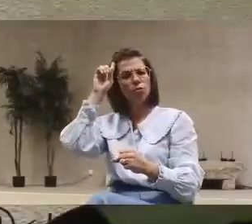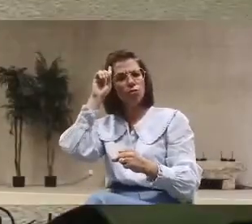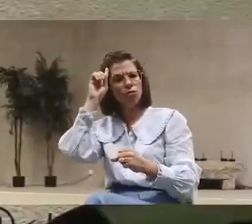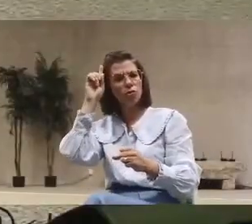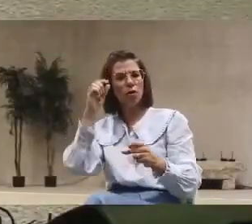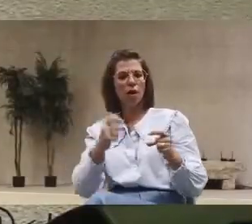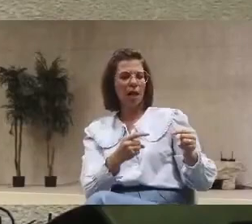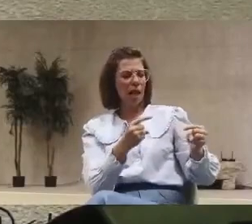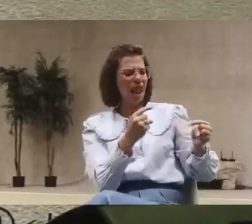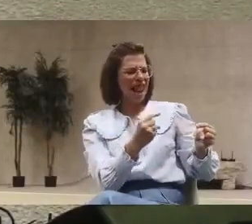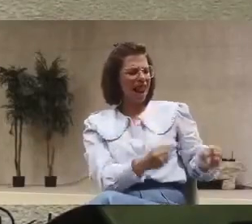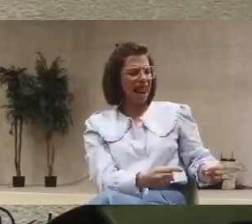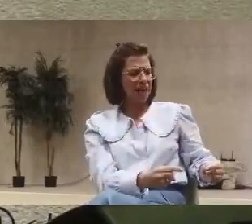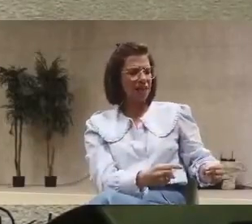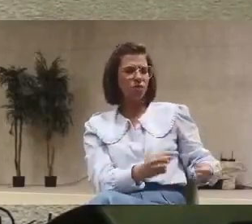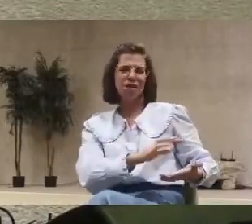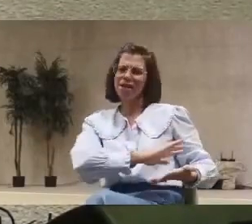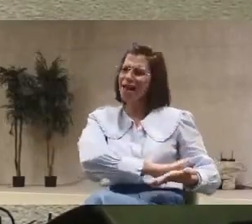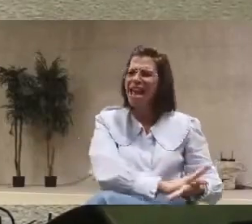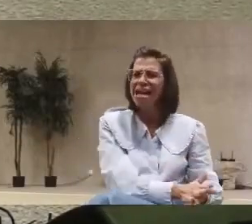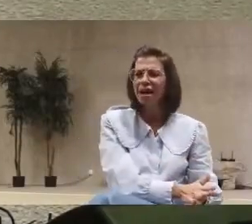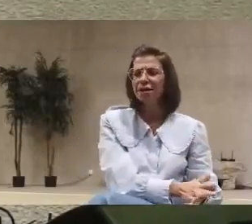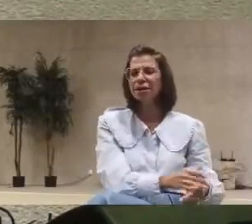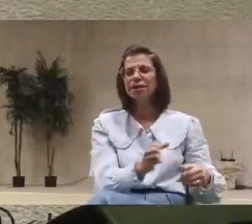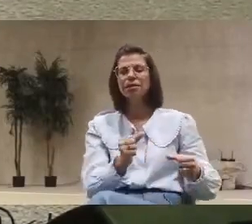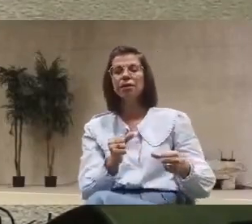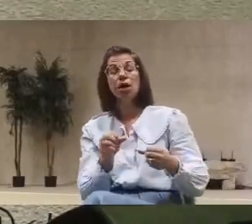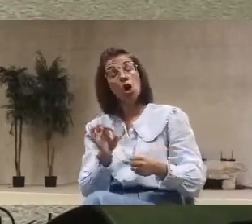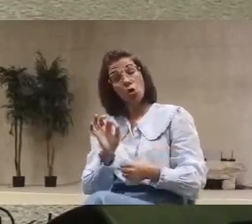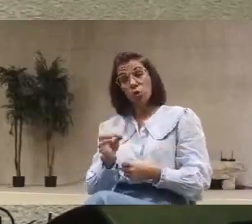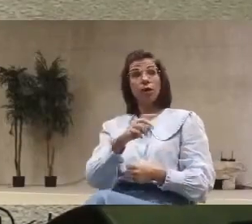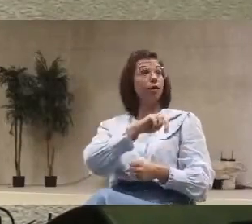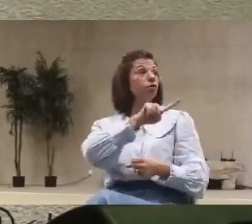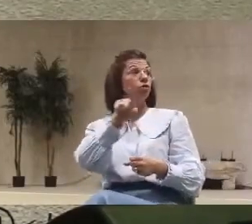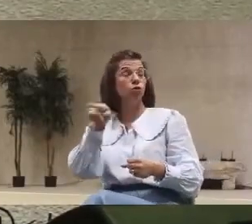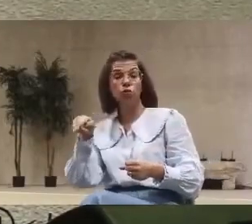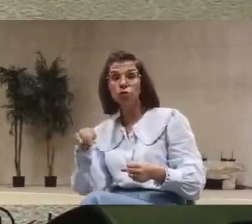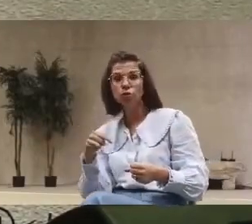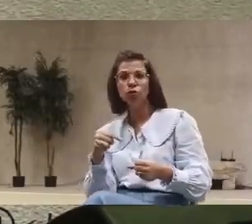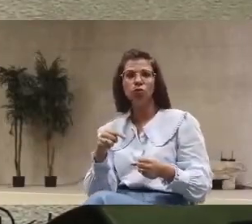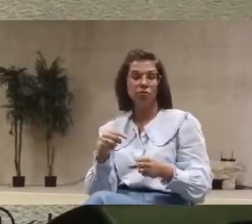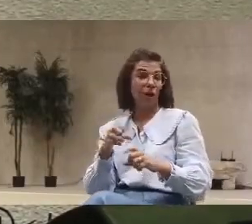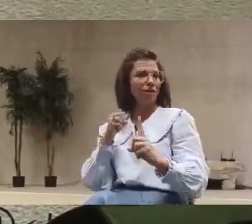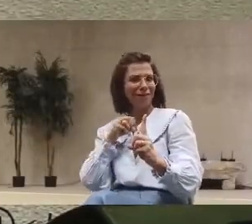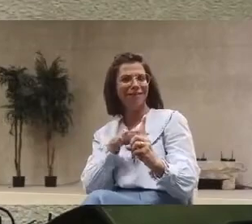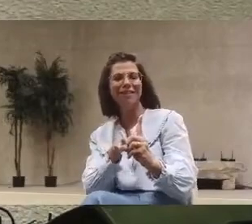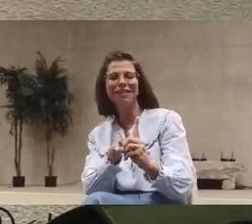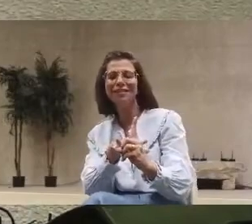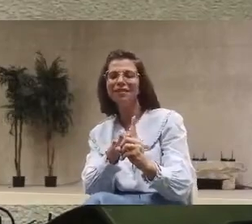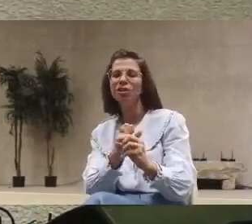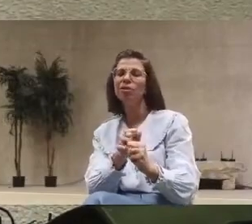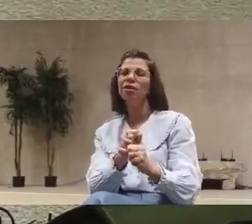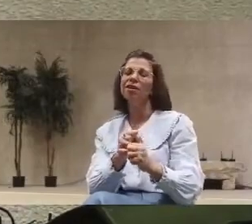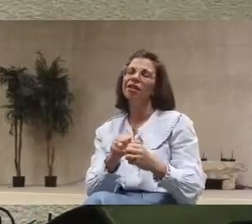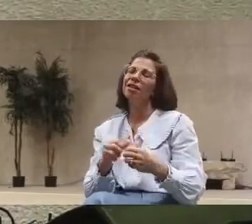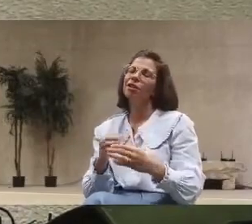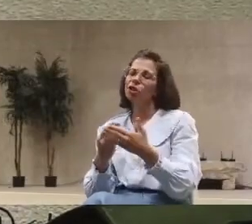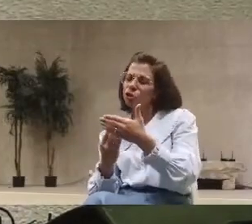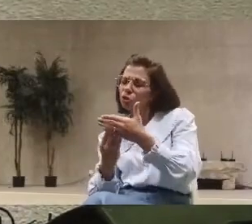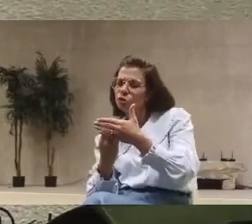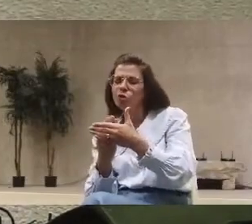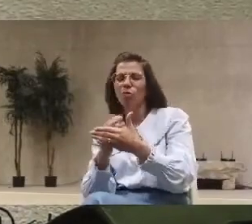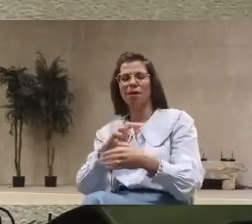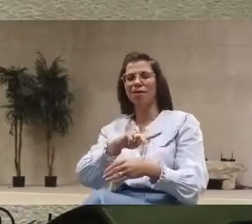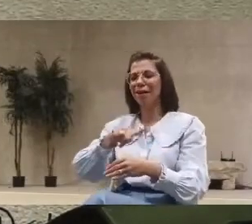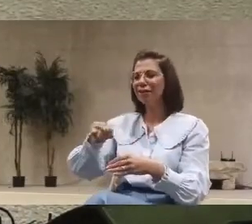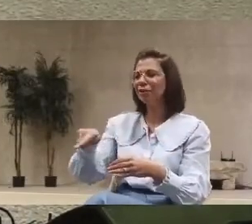! Et nous sommes ces sujets, et ce matin, nous avons adoré le roi Jésus. Amen